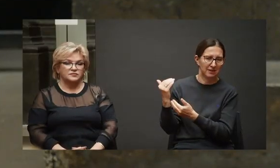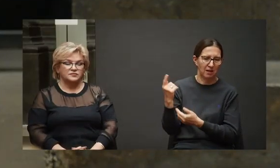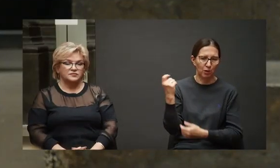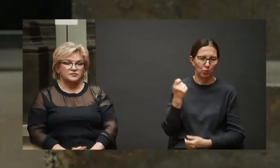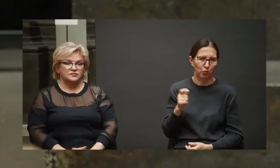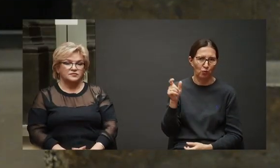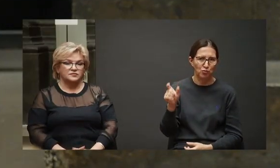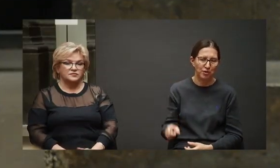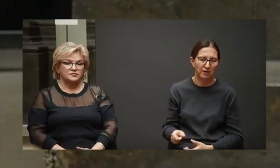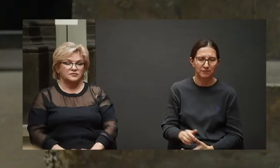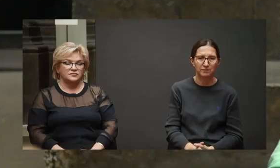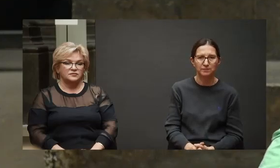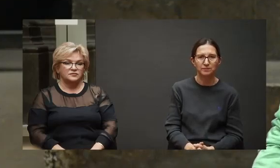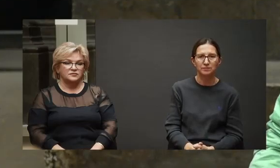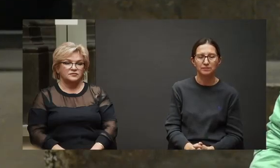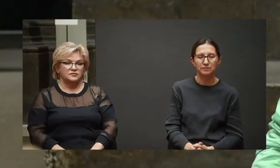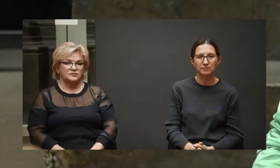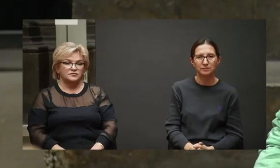автор.